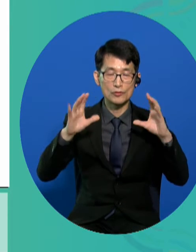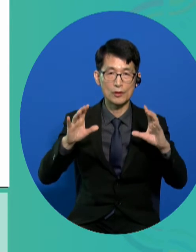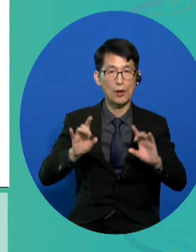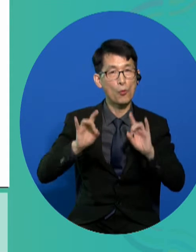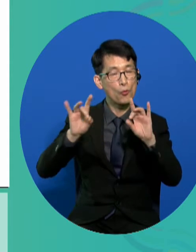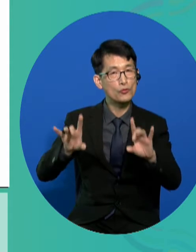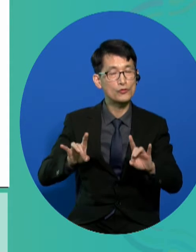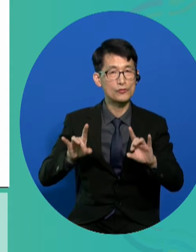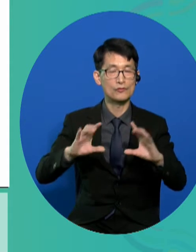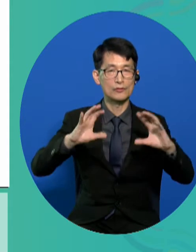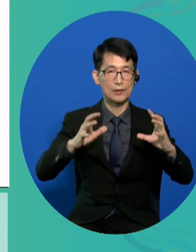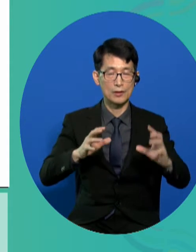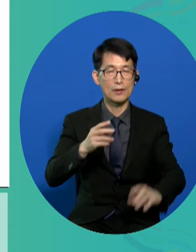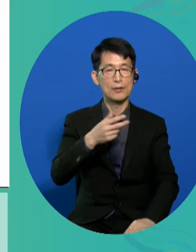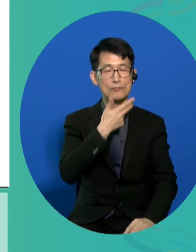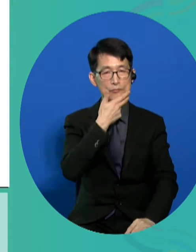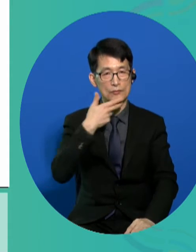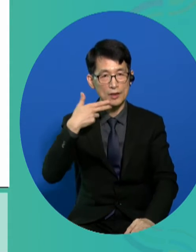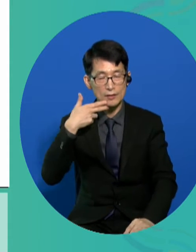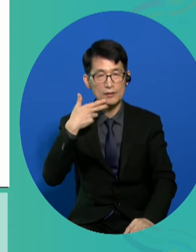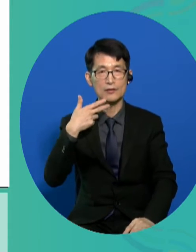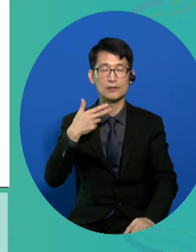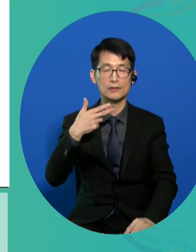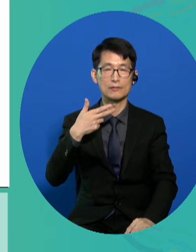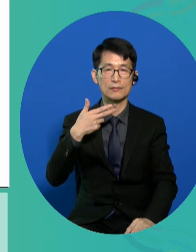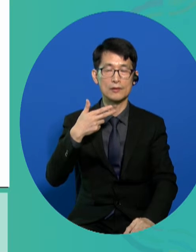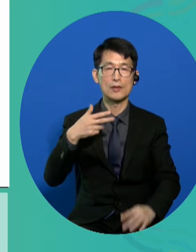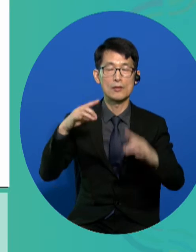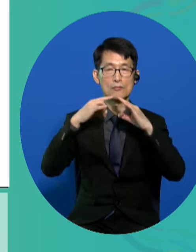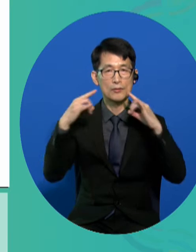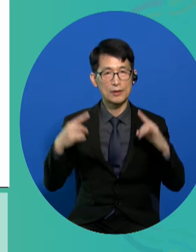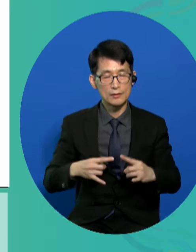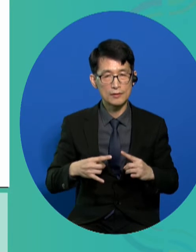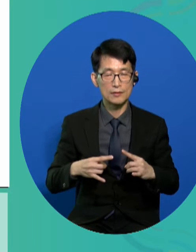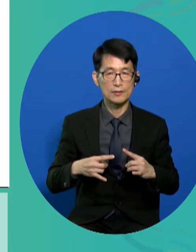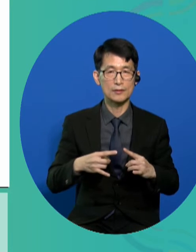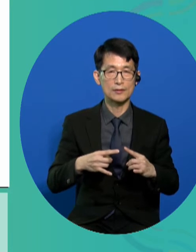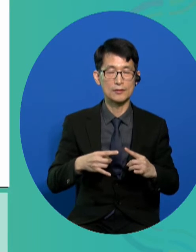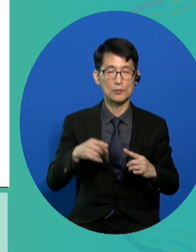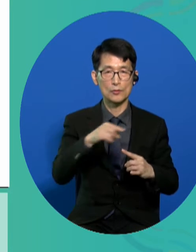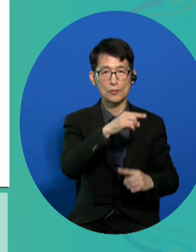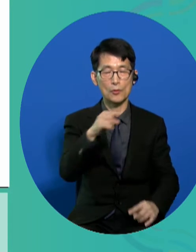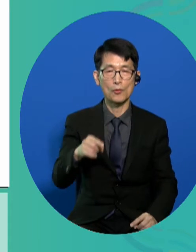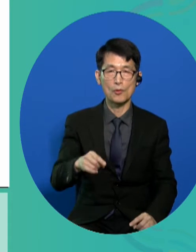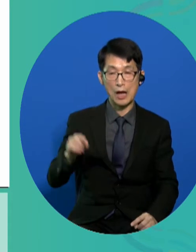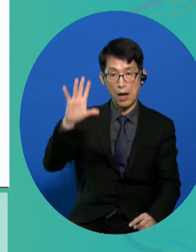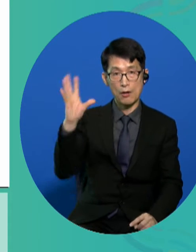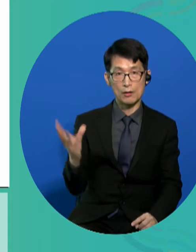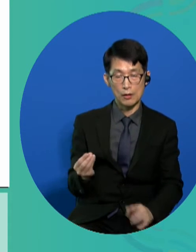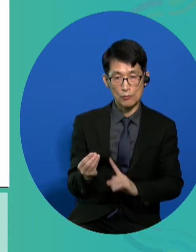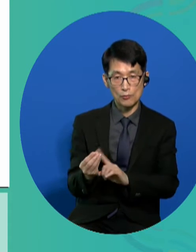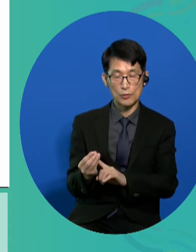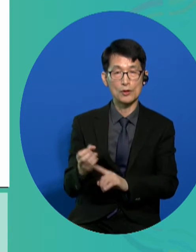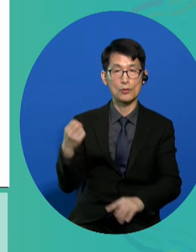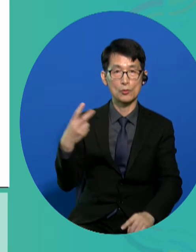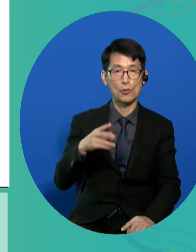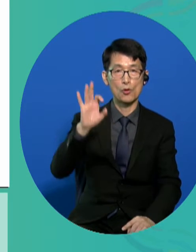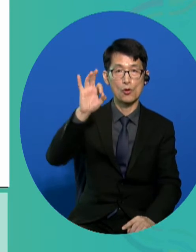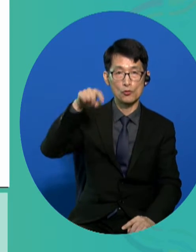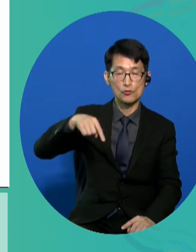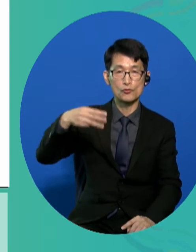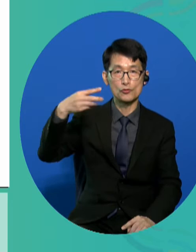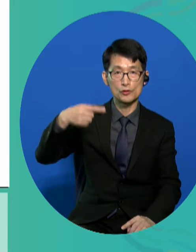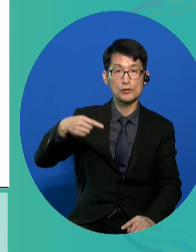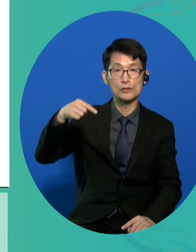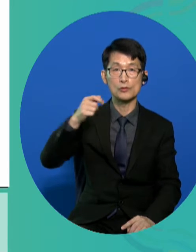프랑스, 영국, 미국, 이탈리아, 몰타, 남아프리카 공화국, 브라질, 우루과이를 포함합니다. 그래서